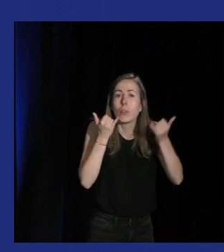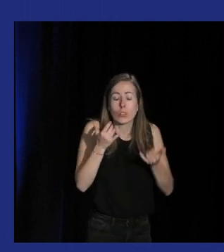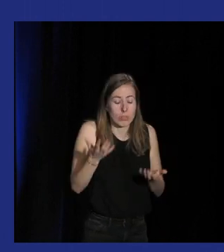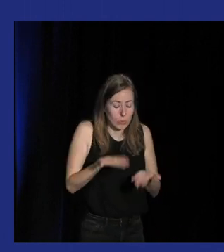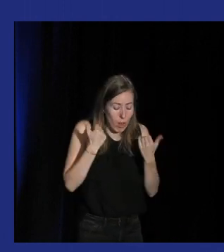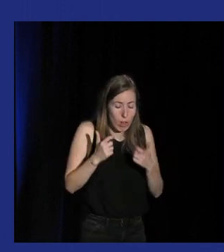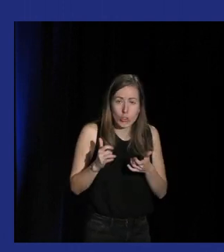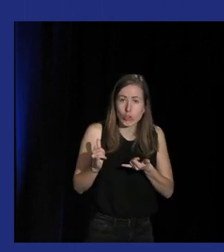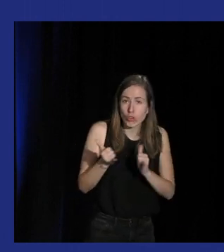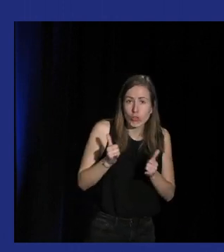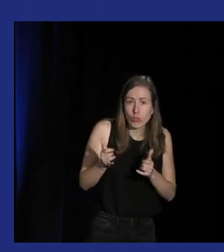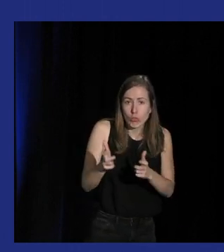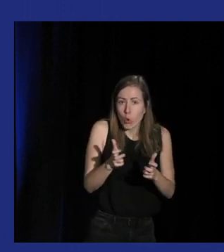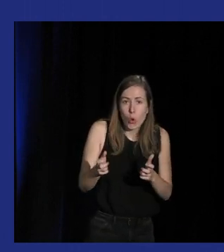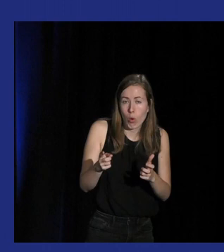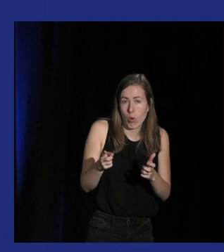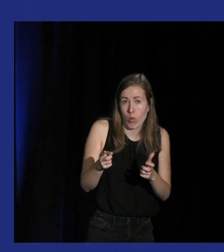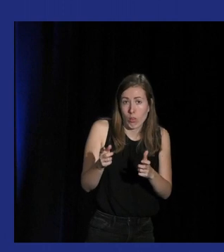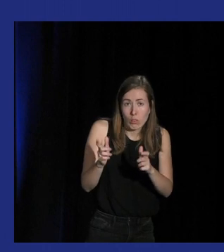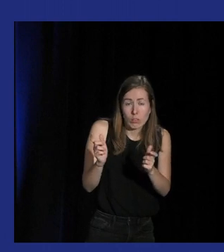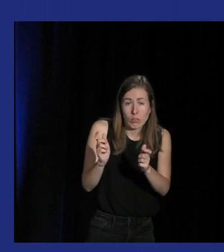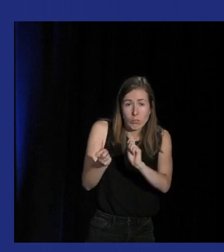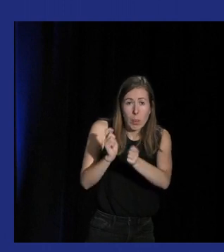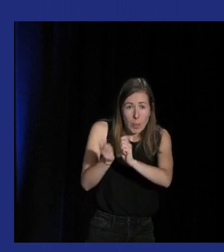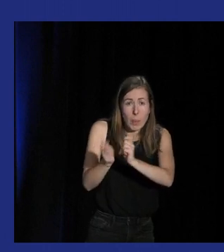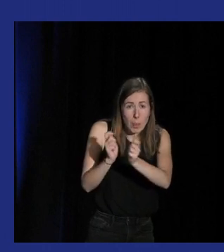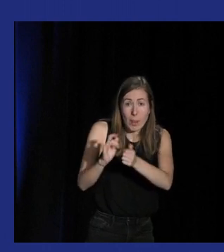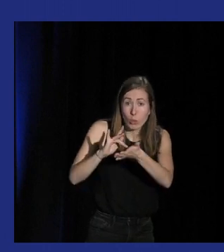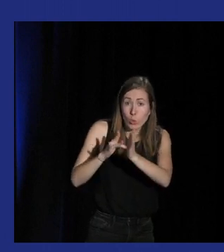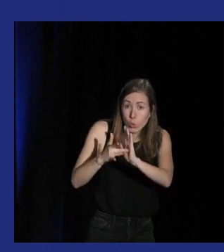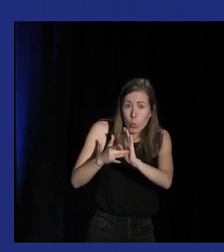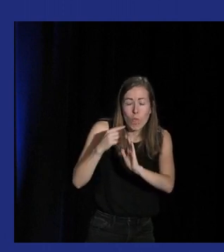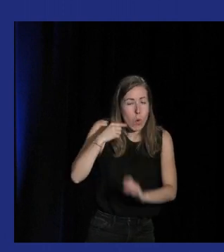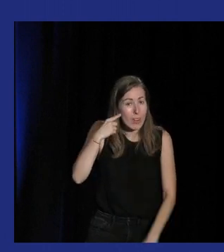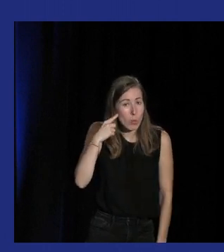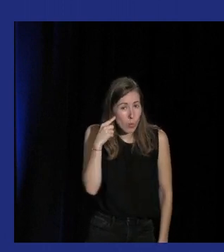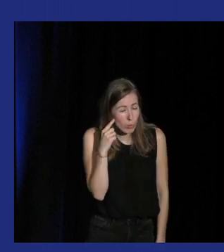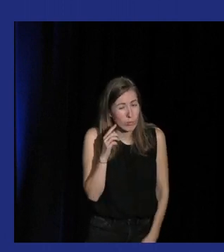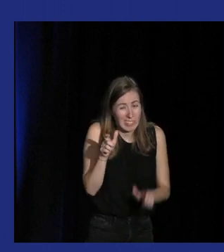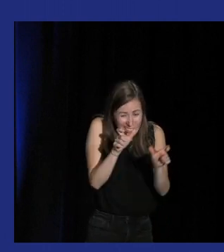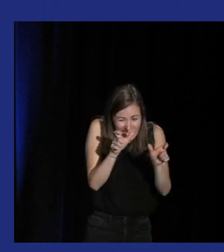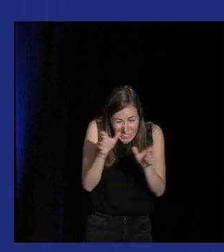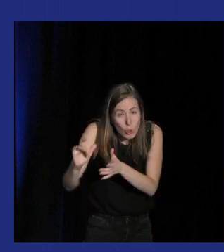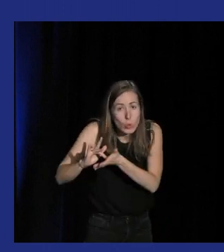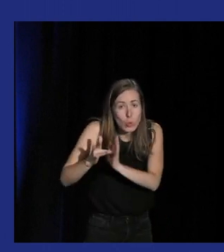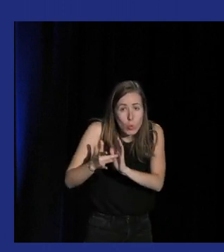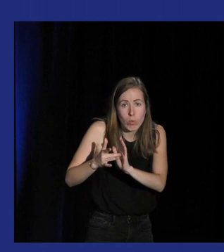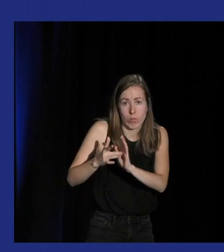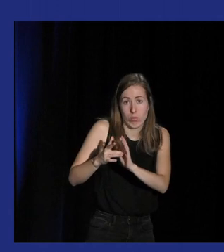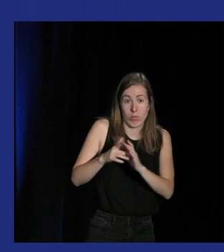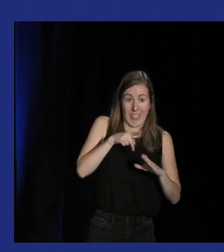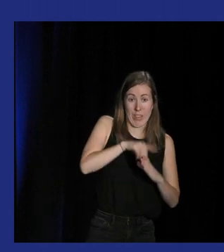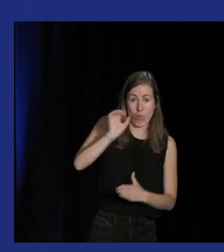jeu avec des milliers des milliers de dialogues il faut que chaque ligne de dialogue soit passé en revue déjà en amont faut que le